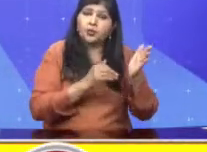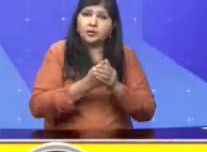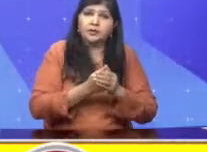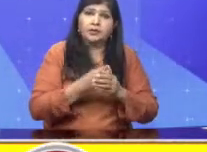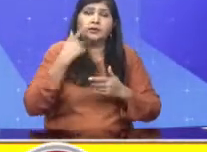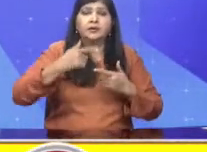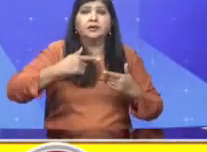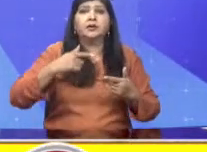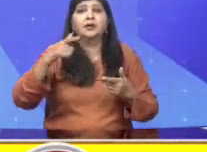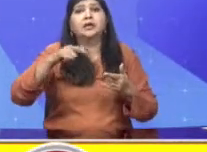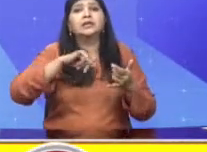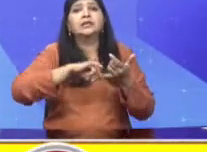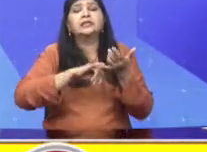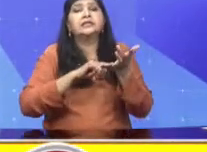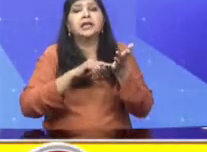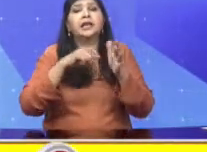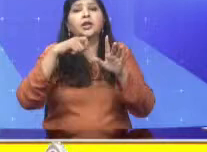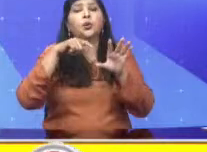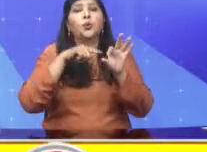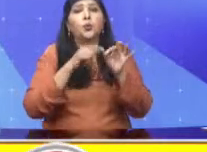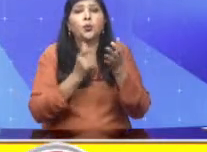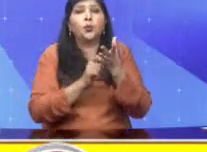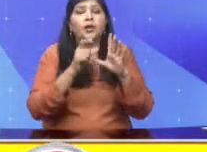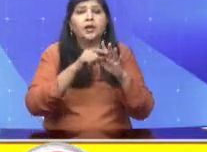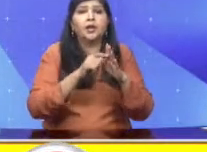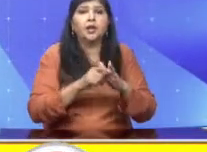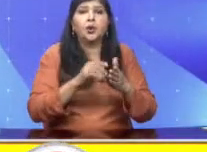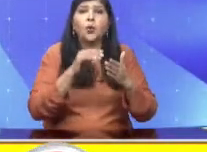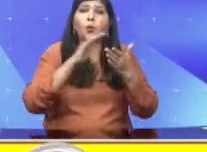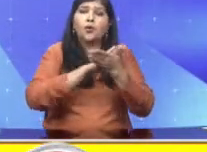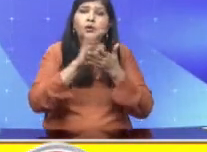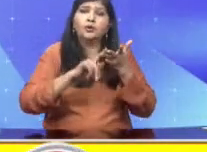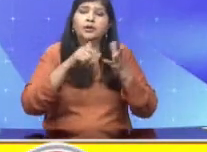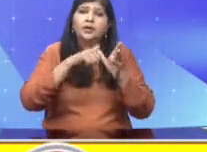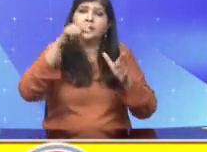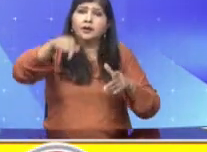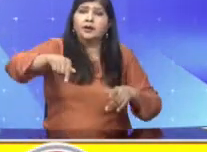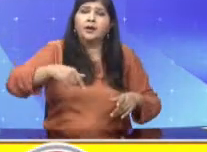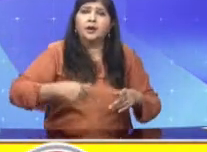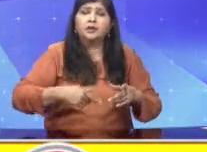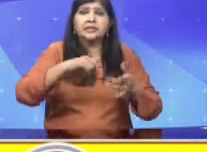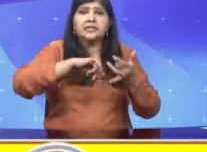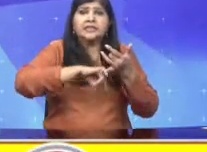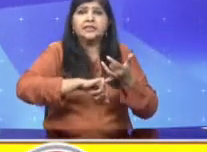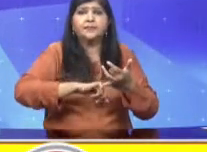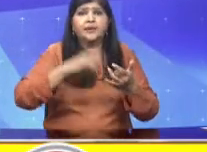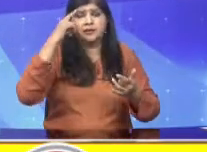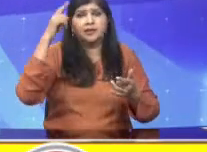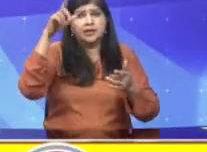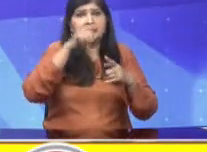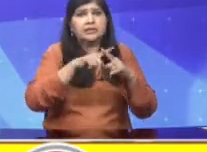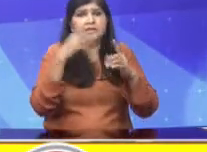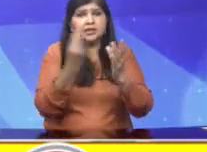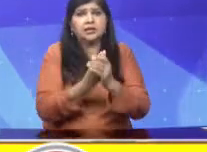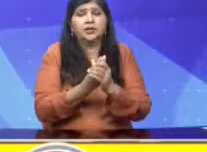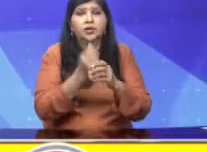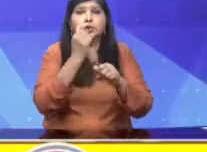सैंट क्वीन केटिवान के होली रेलीक यानि उनके पवित्र स्मृती चिन को